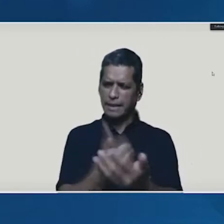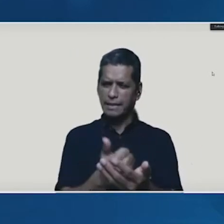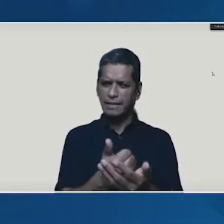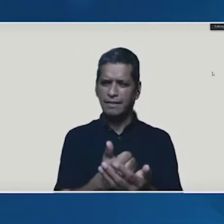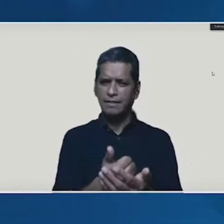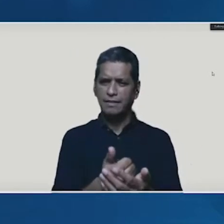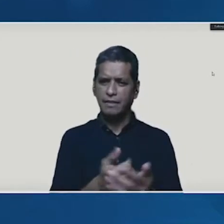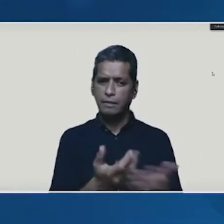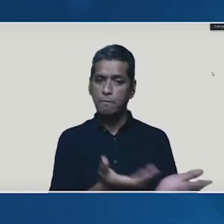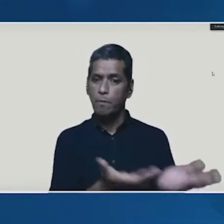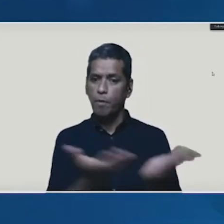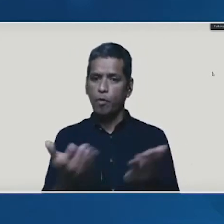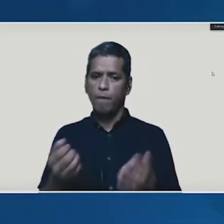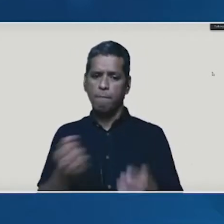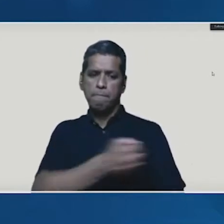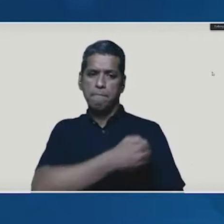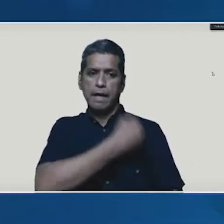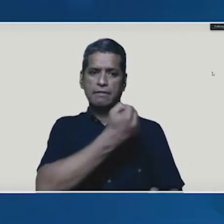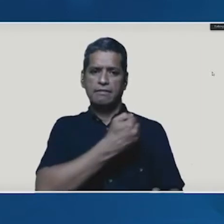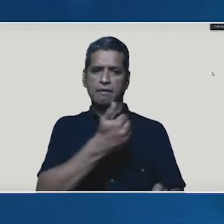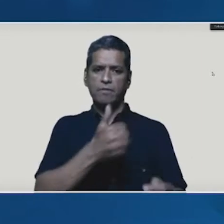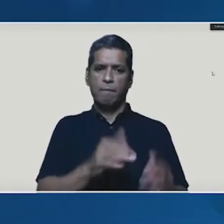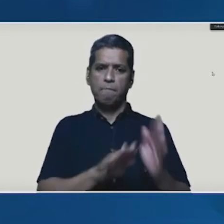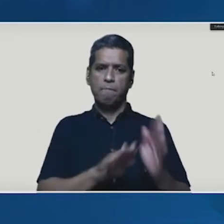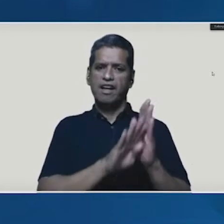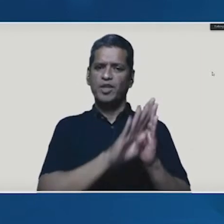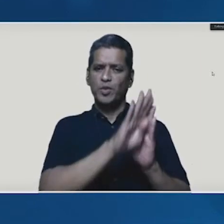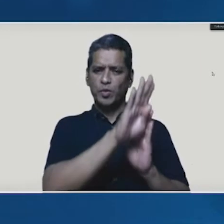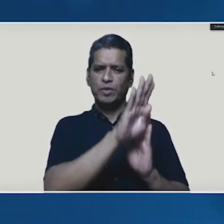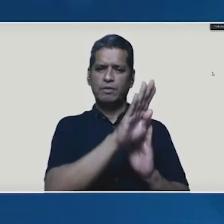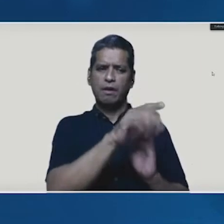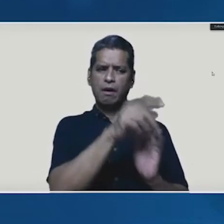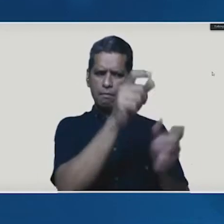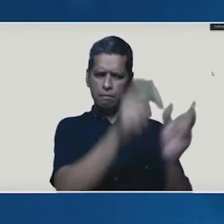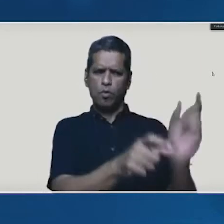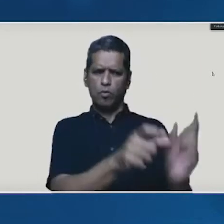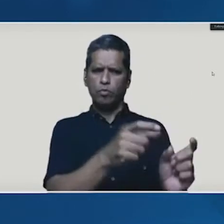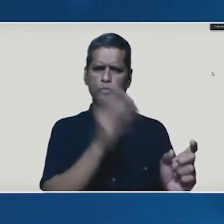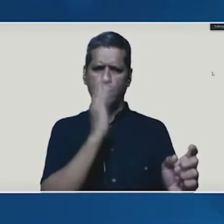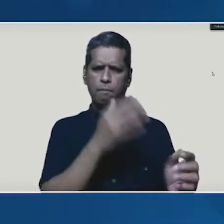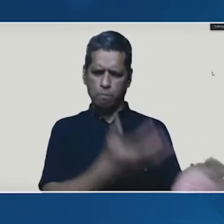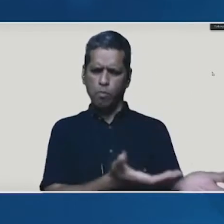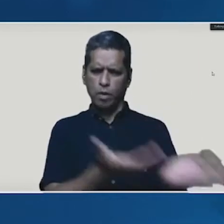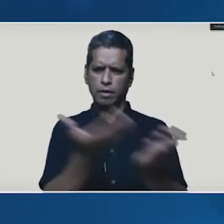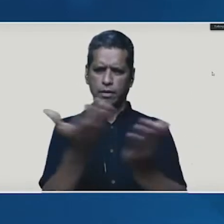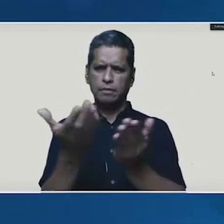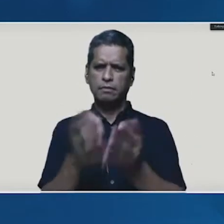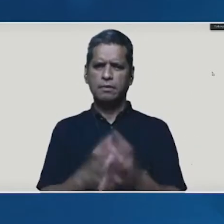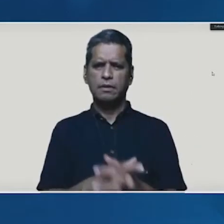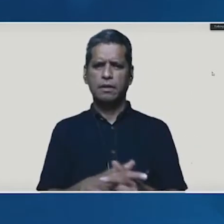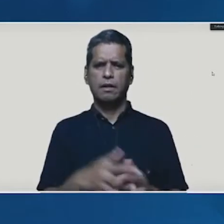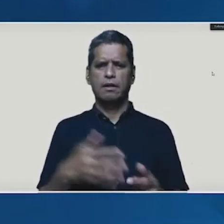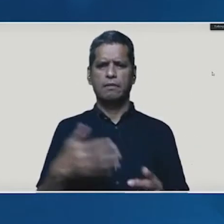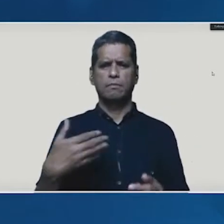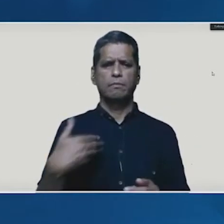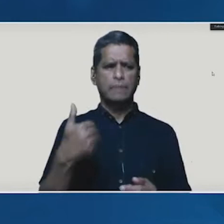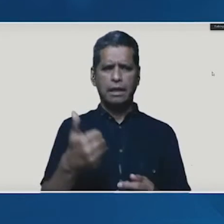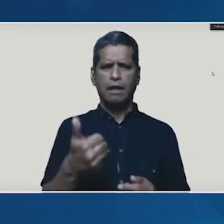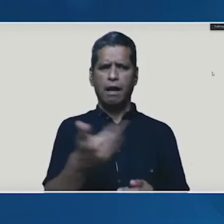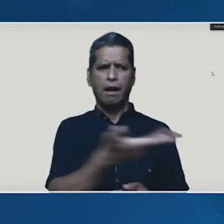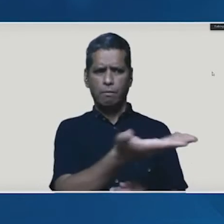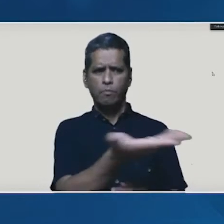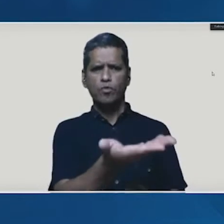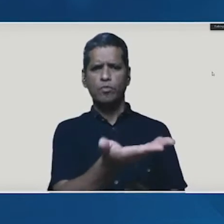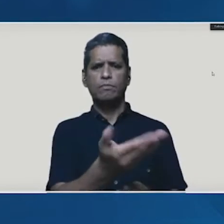merasakan mereka dan jir anak muda yang luar biasa bisa nggak kamu